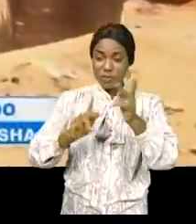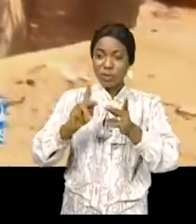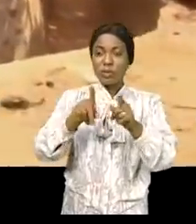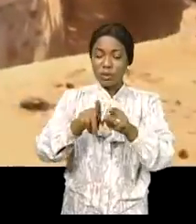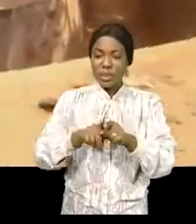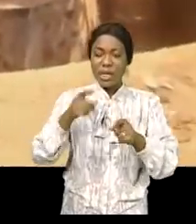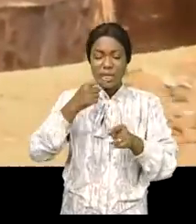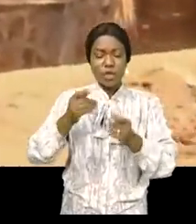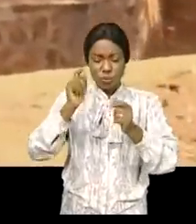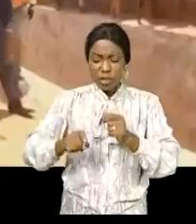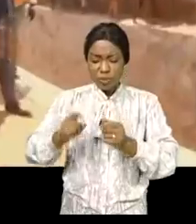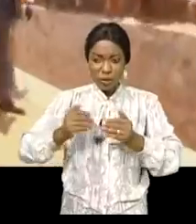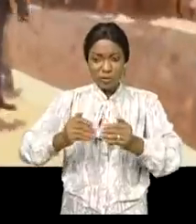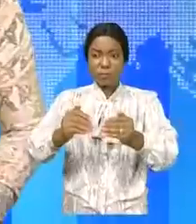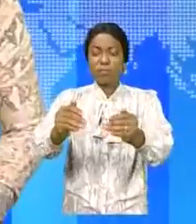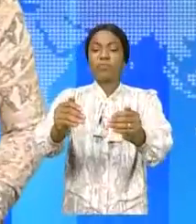se poursuivent jusqu'à la fin.